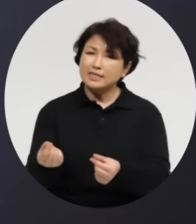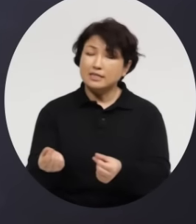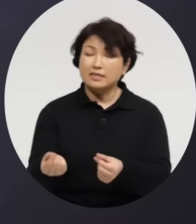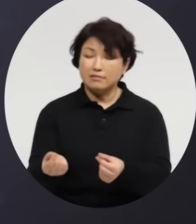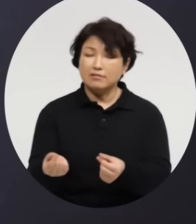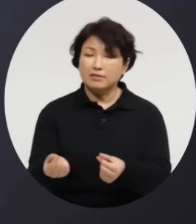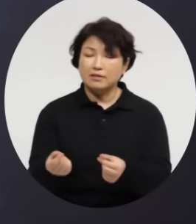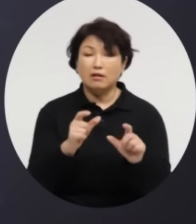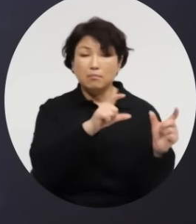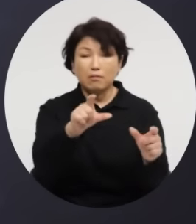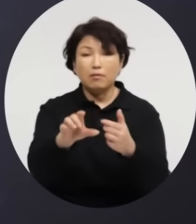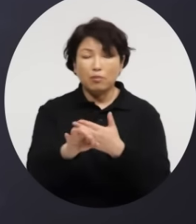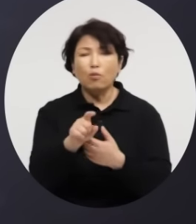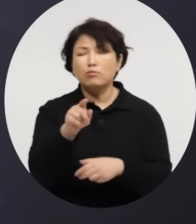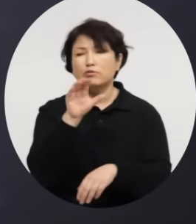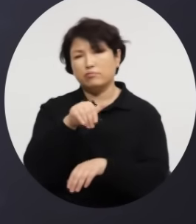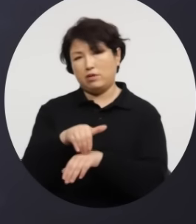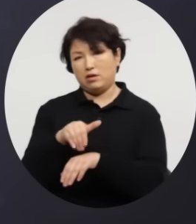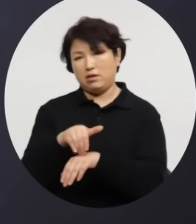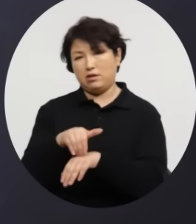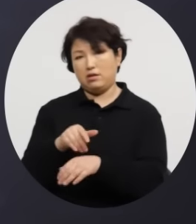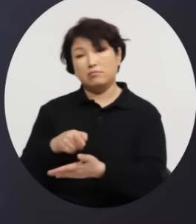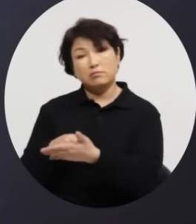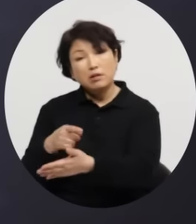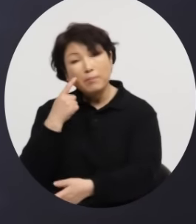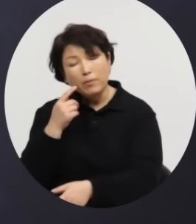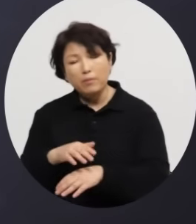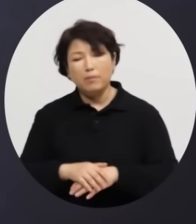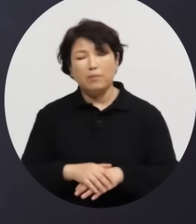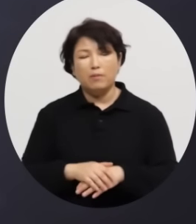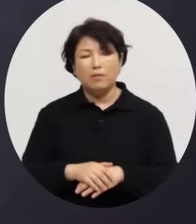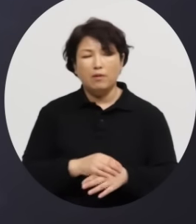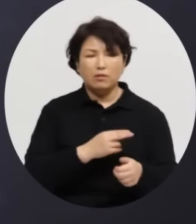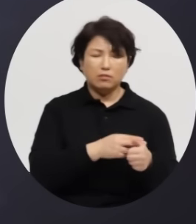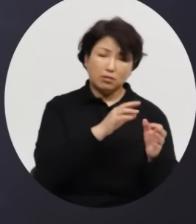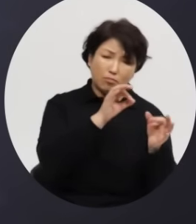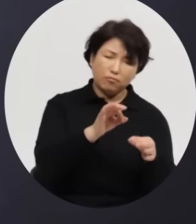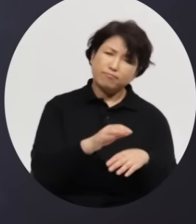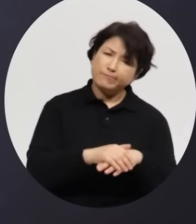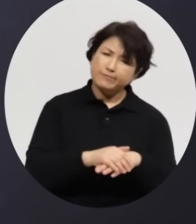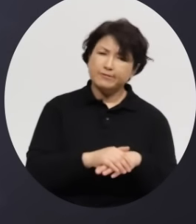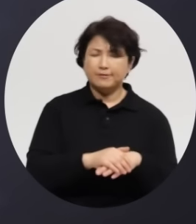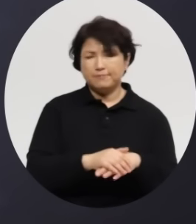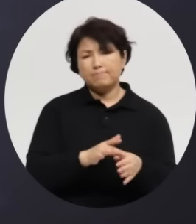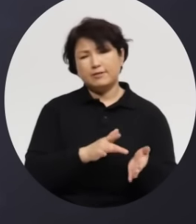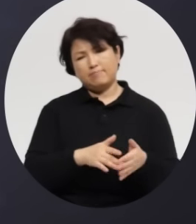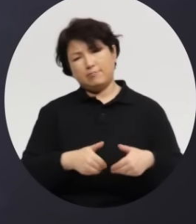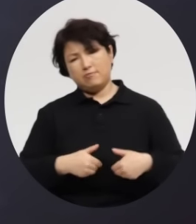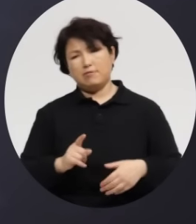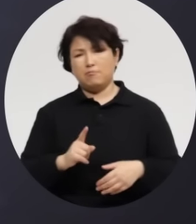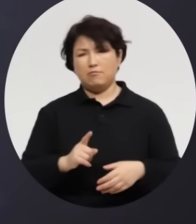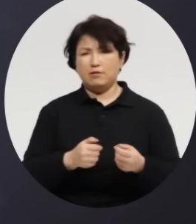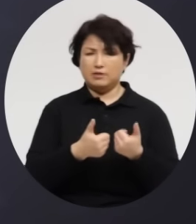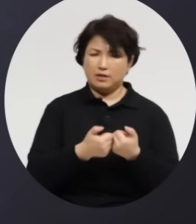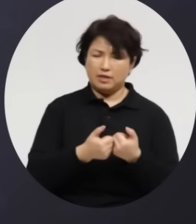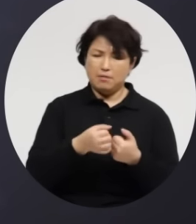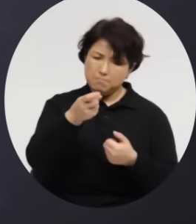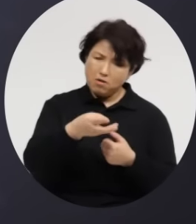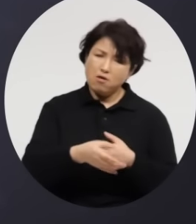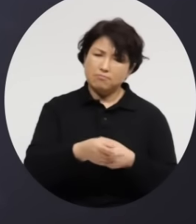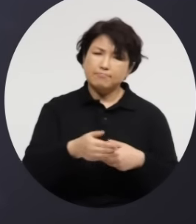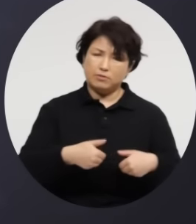되고 조금 심하다 그러면. 자, 치료를 좀 받아야 된다.